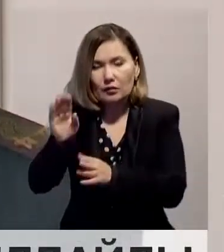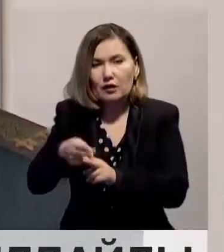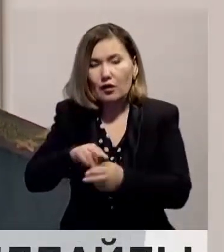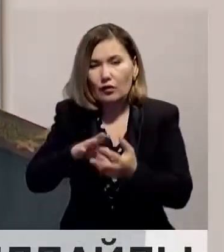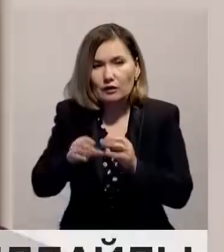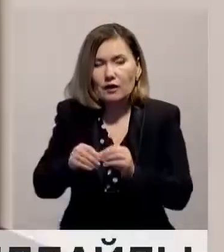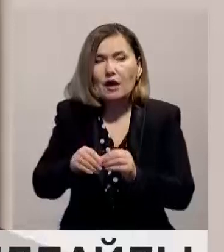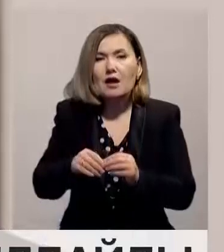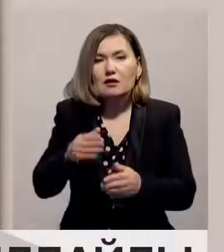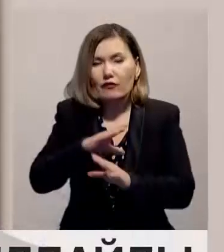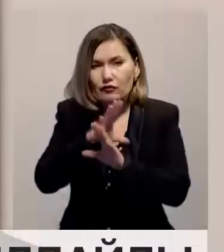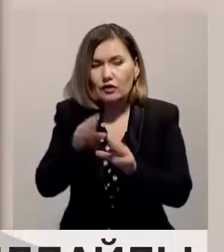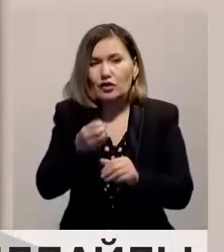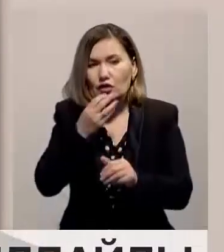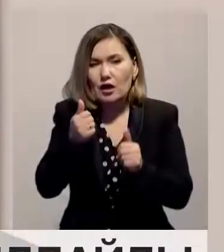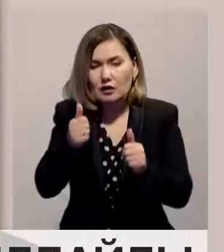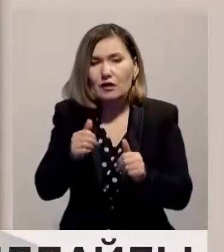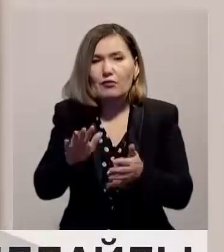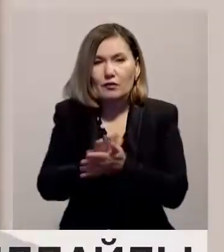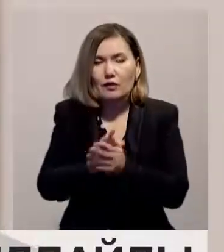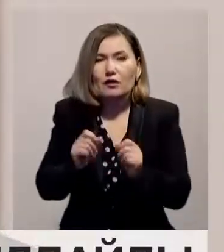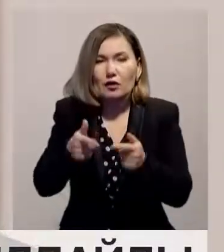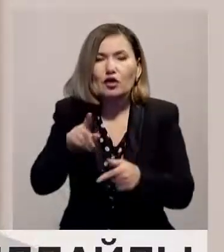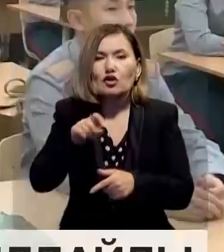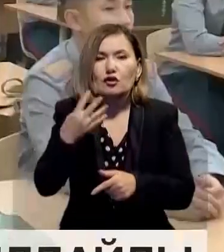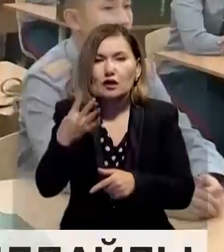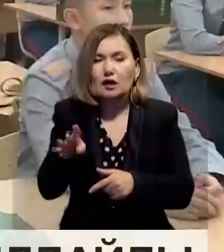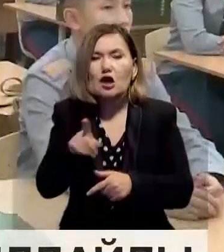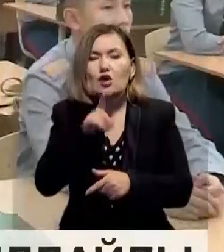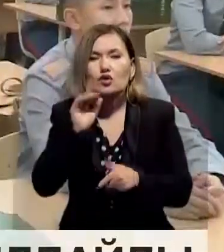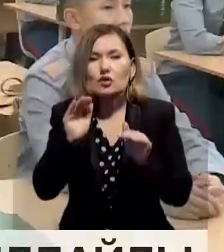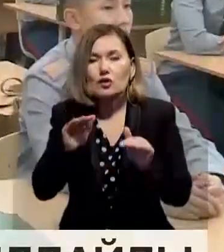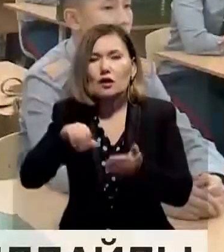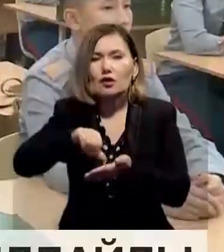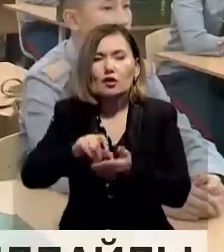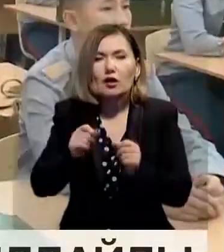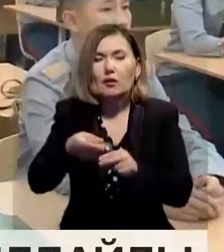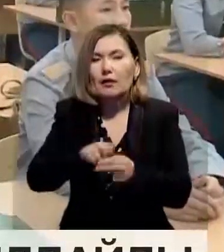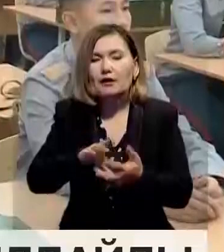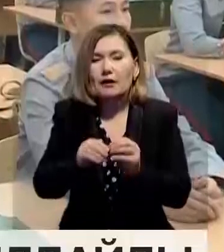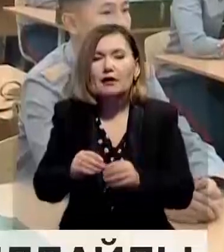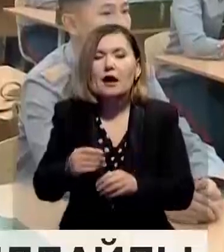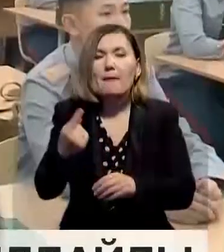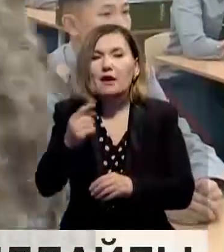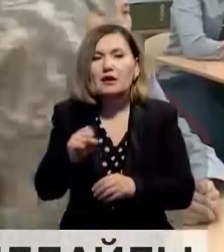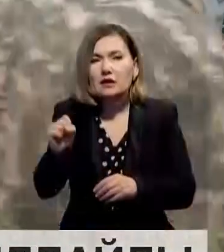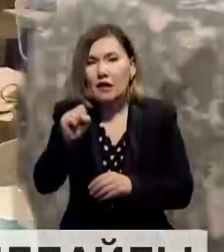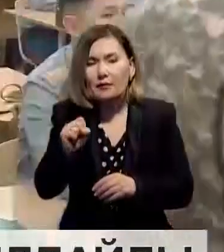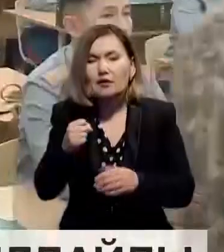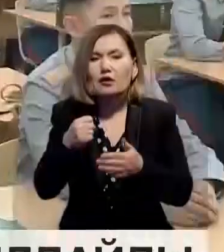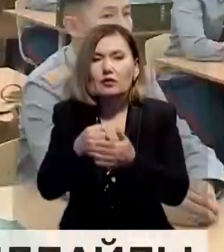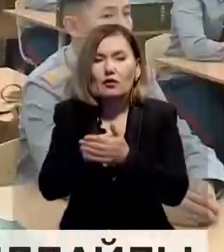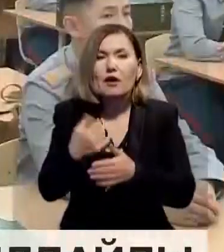оқуға қабылдау. Жылына негізі 140 студент қабылдаймыз. Құжаттарды қабылдау тамыздың 1 мен 5 аралығында жүргізіледі.